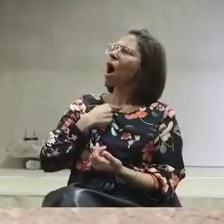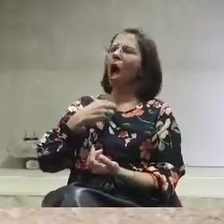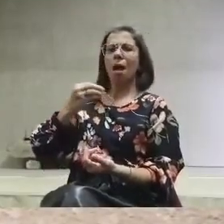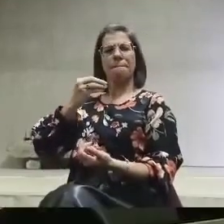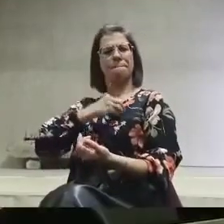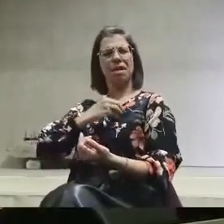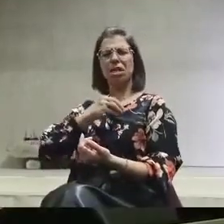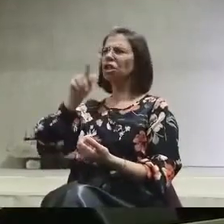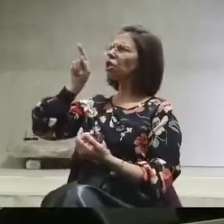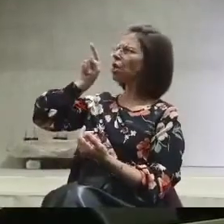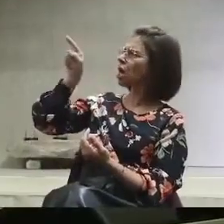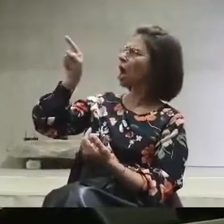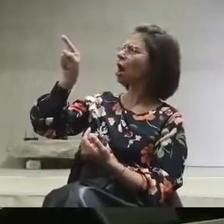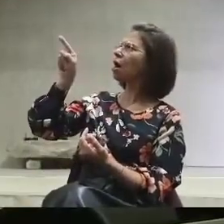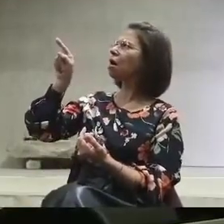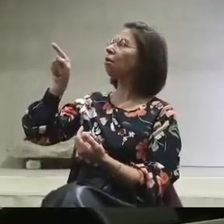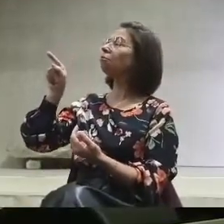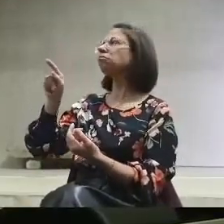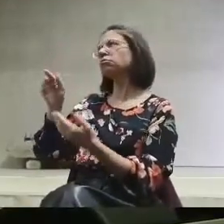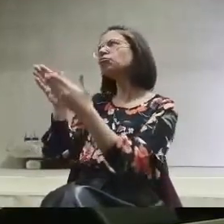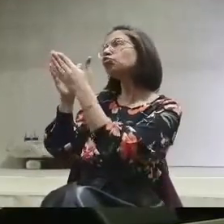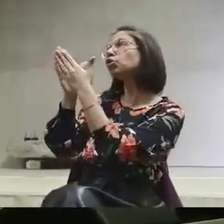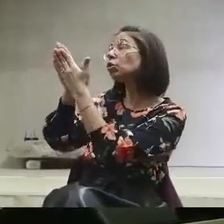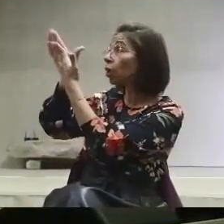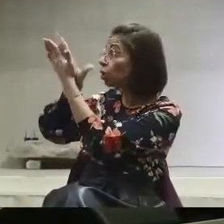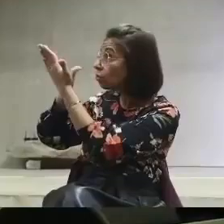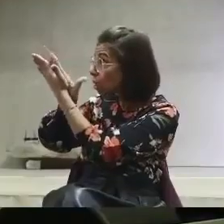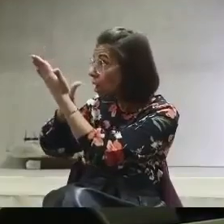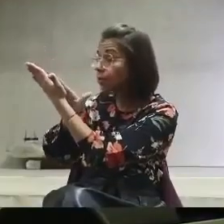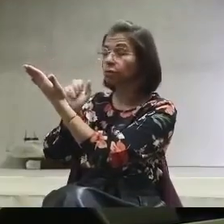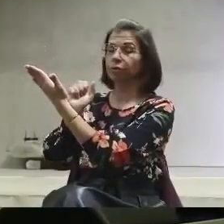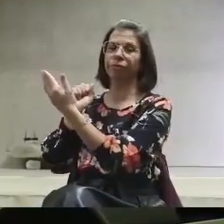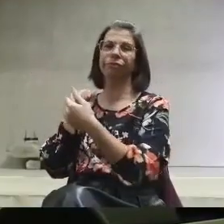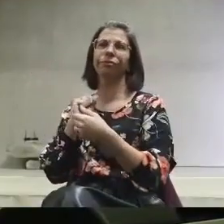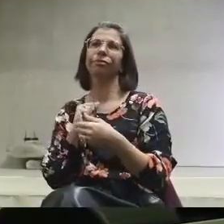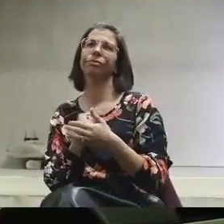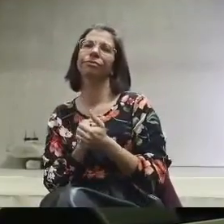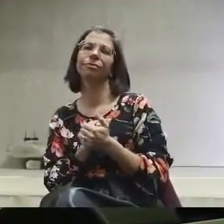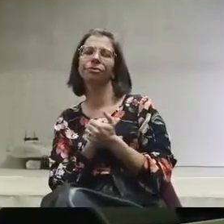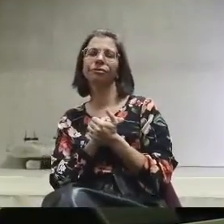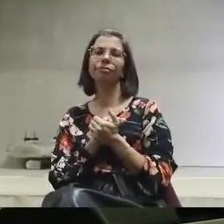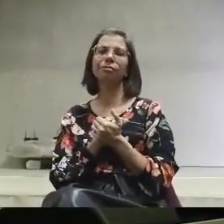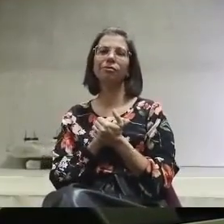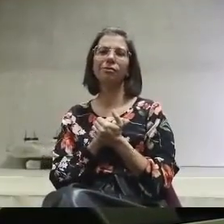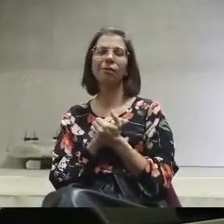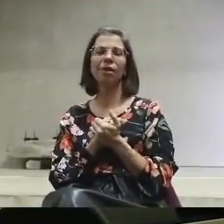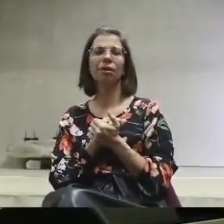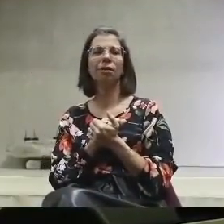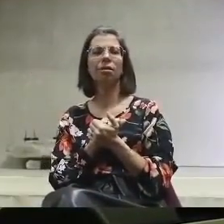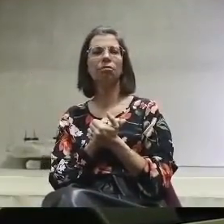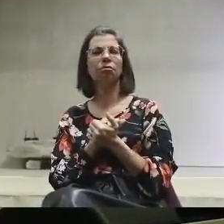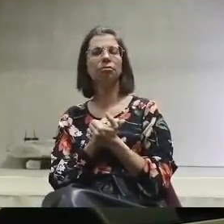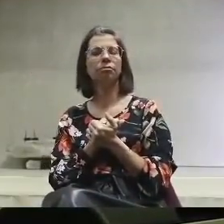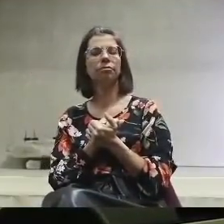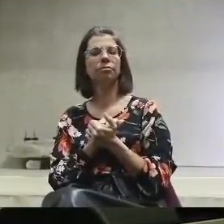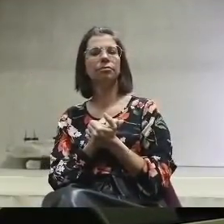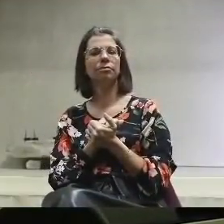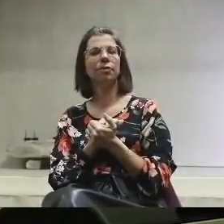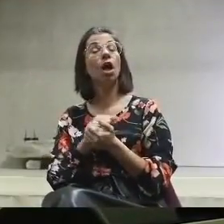Et on peut imaginer les crimes les plus graves. Un Dieu qui pardonne parce que c'est le bon Dieu.